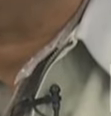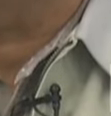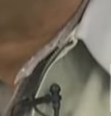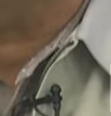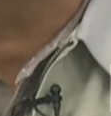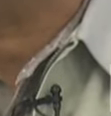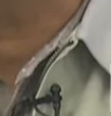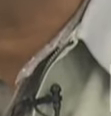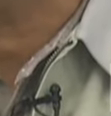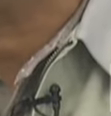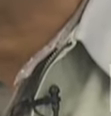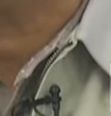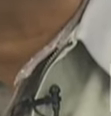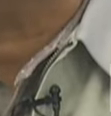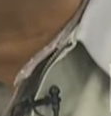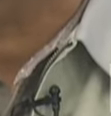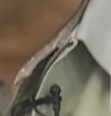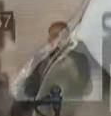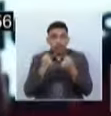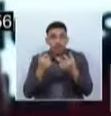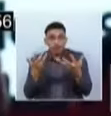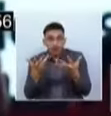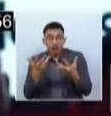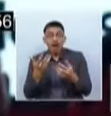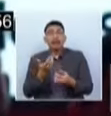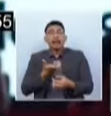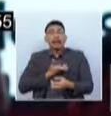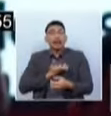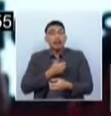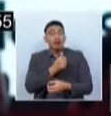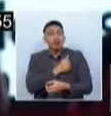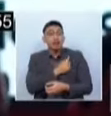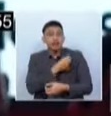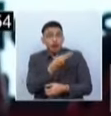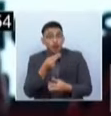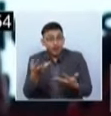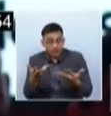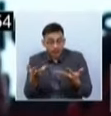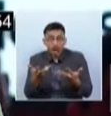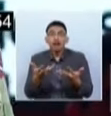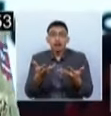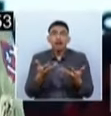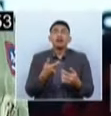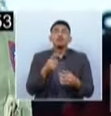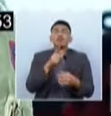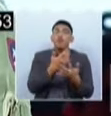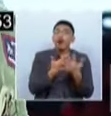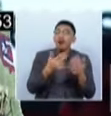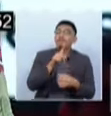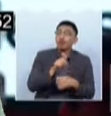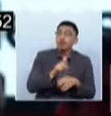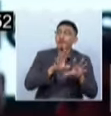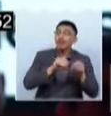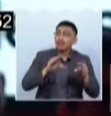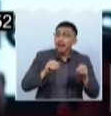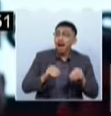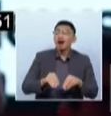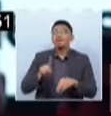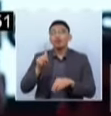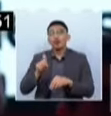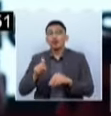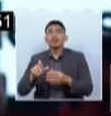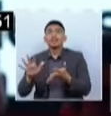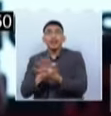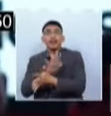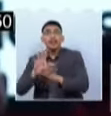itu tentu ada respon responnya Seperti apa y ini dengan memperkuat institusi yang ada pada ee lembaga-lembaga di sana Jadi jelas konkret